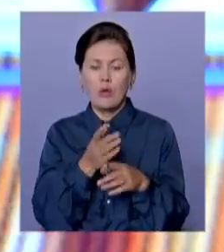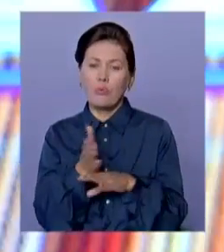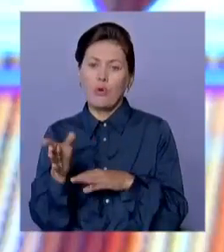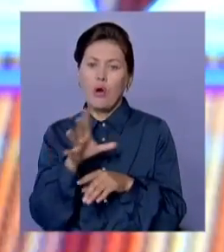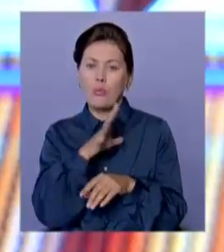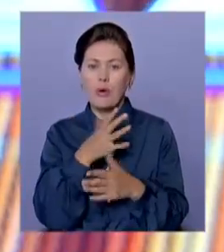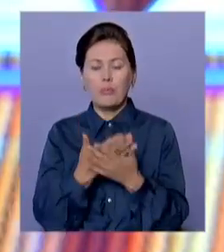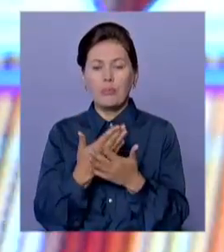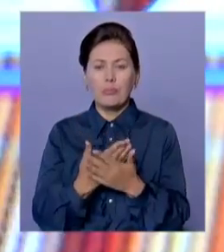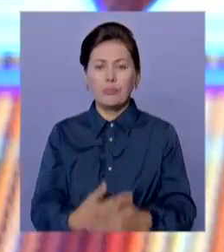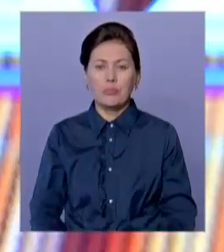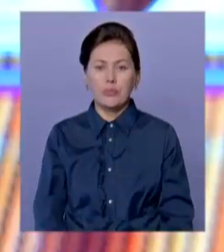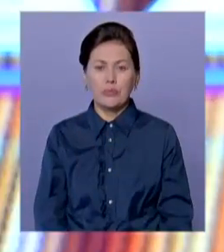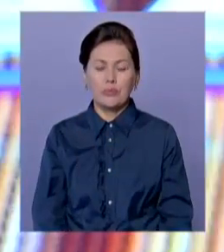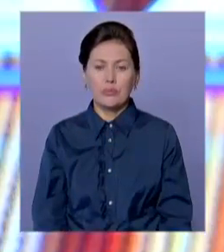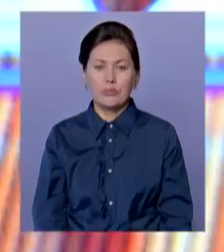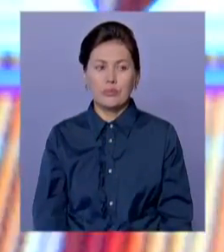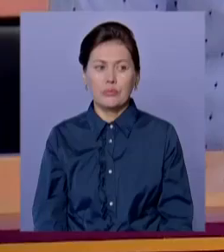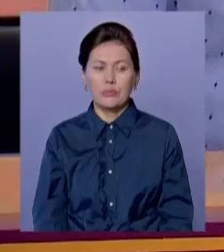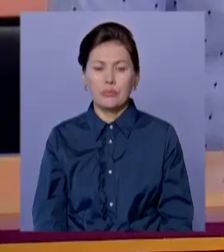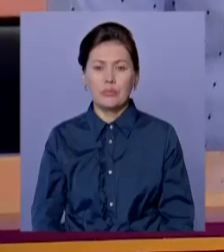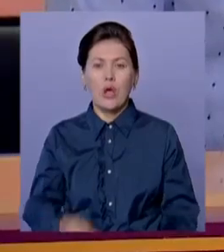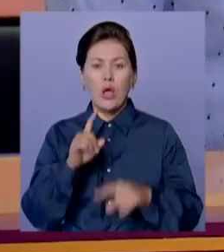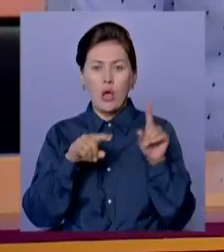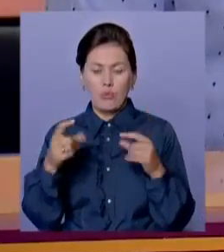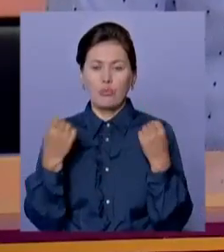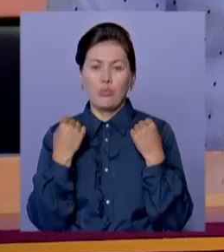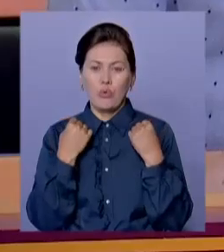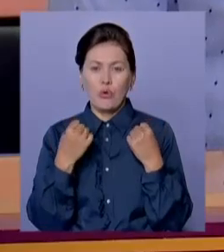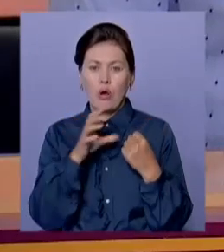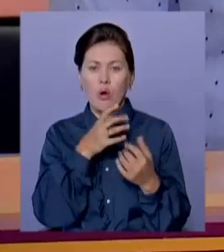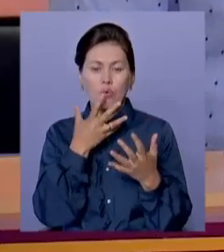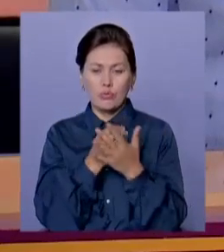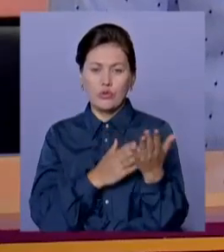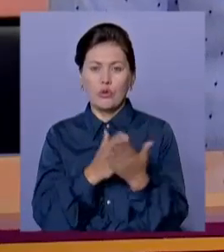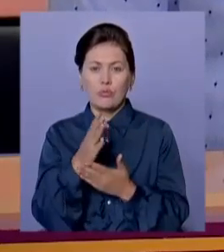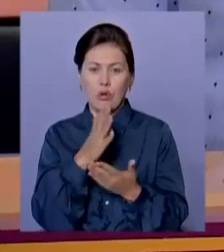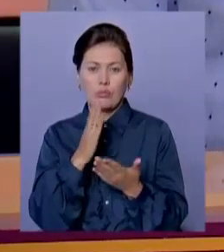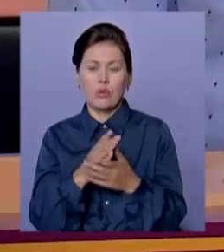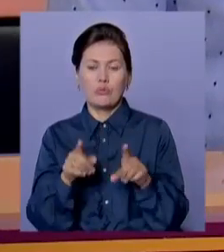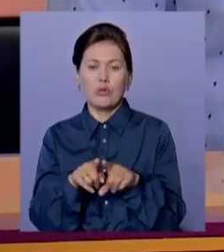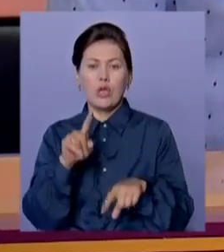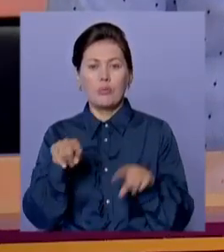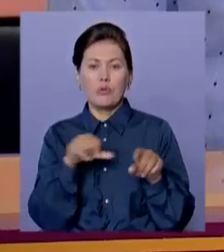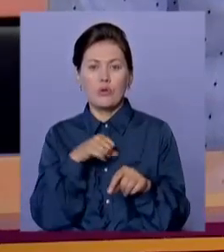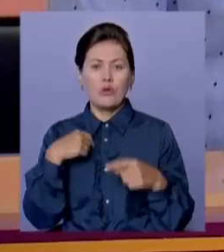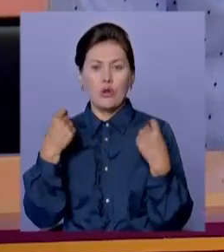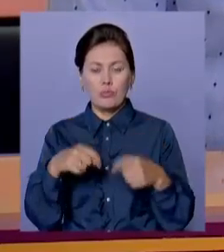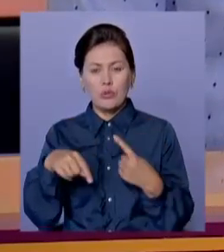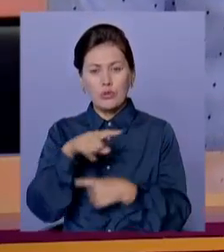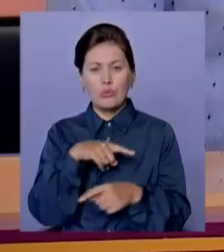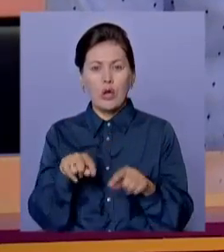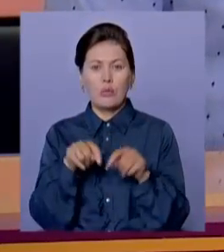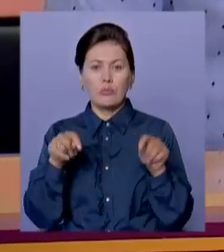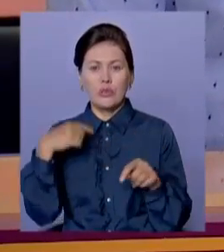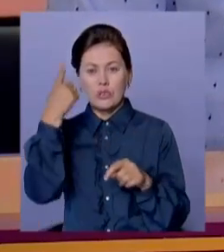бар? Жоқ, әрине. Кейбіреуі спортпен, өз жолымен кететіндер бар. Кейбіреуі өз бизнес ашып,